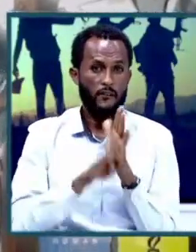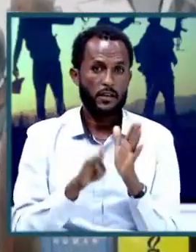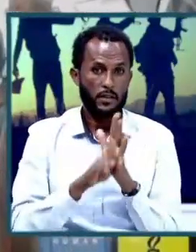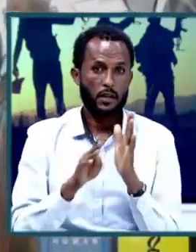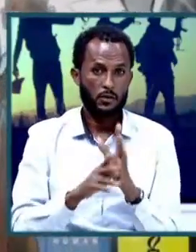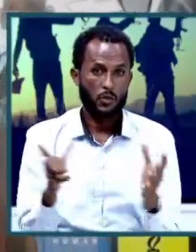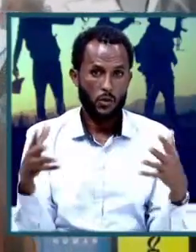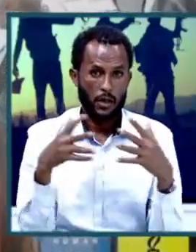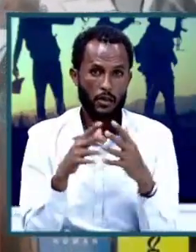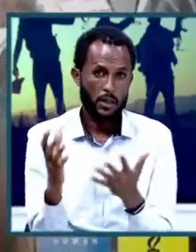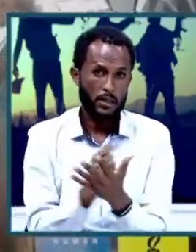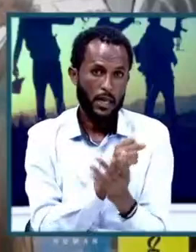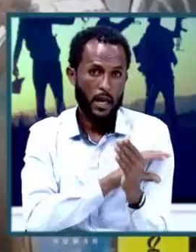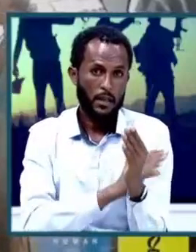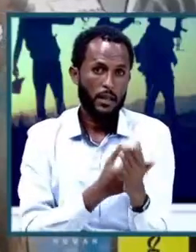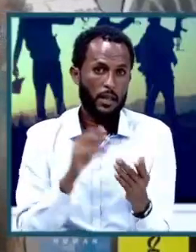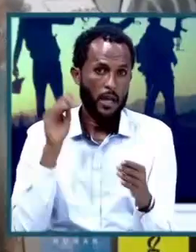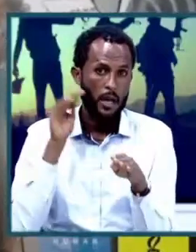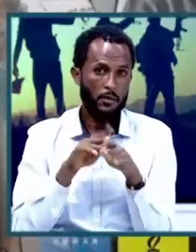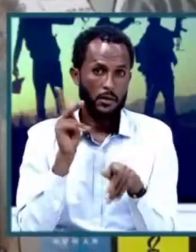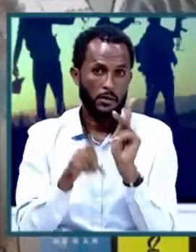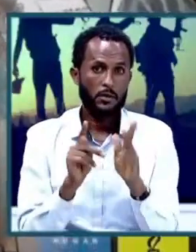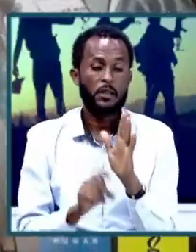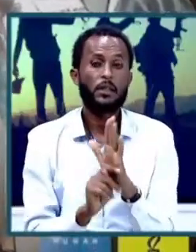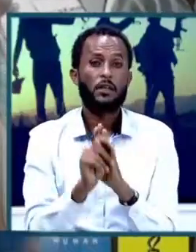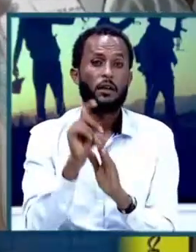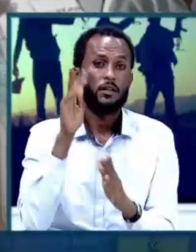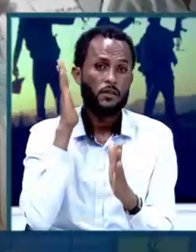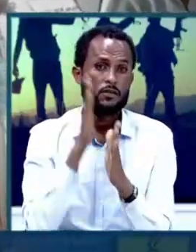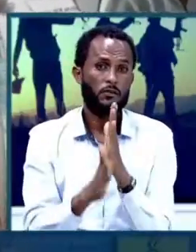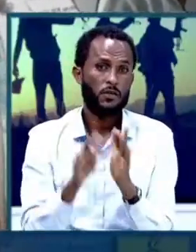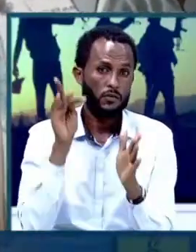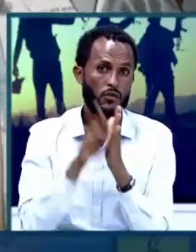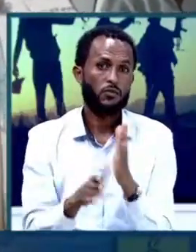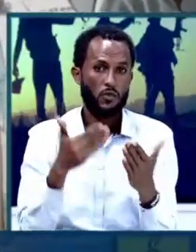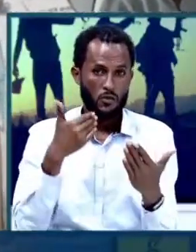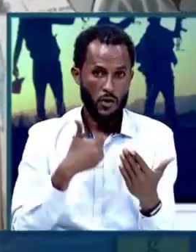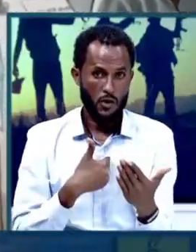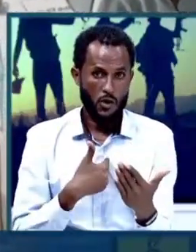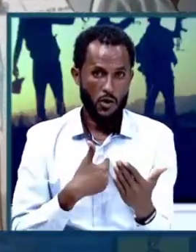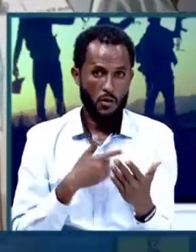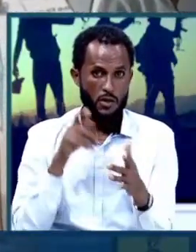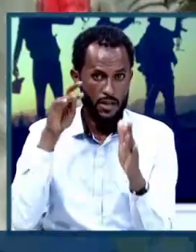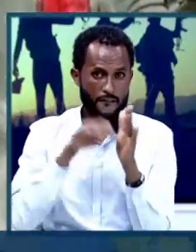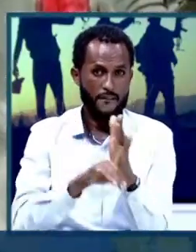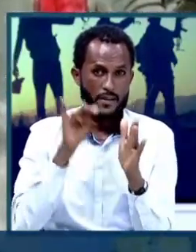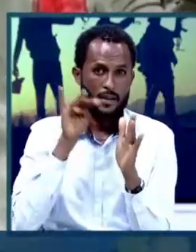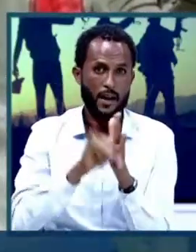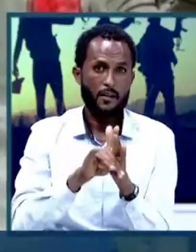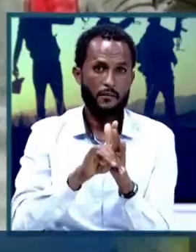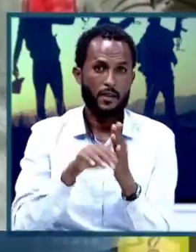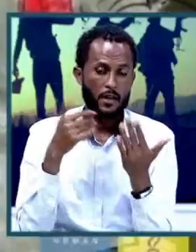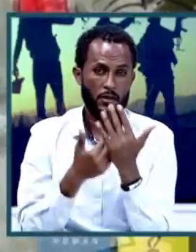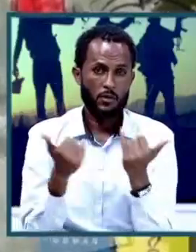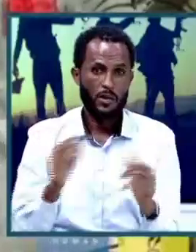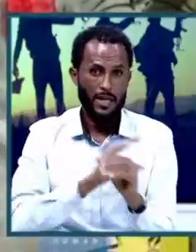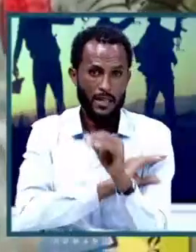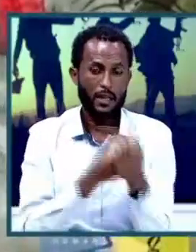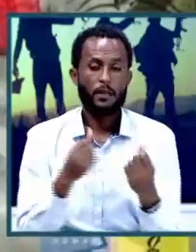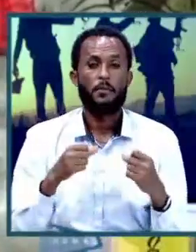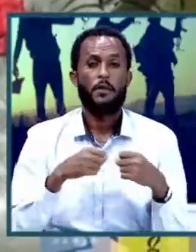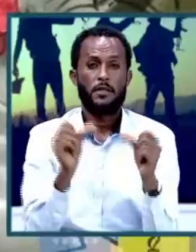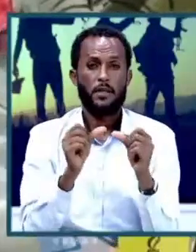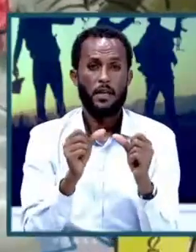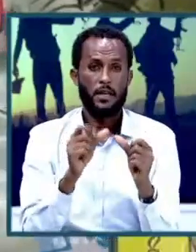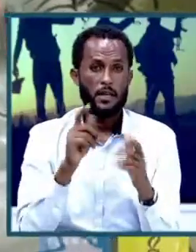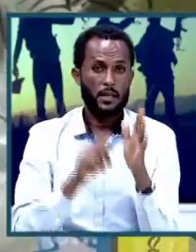ፋሽስታውያንን ወረርተ ኃይልታትን ኣብ ልዕሊ ህዝቢ ትግራይ ዝፈፀምዎን ይፍፅምዎ ዘለውን ጀኖሳይድ ሕዚ እውን ኣጠናኺሮም